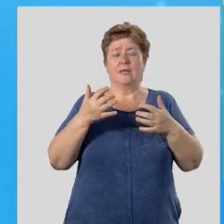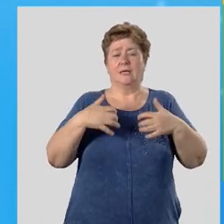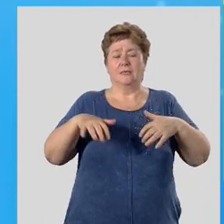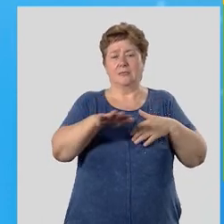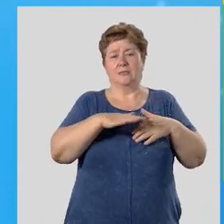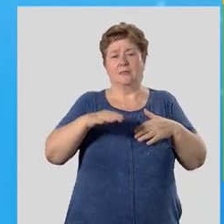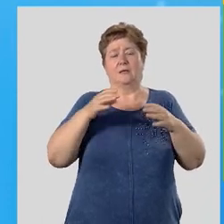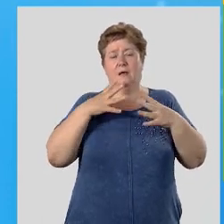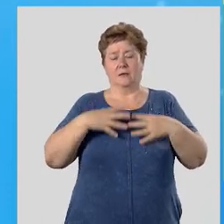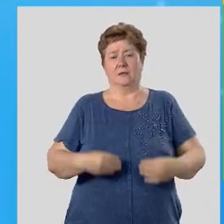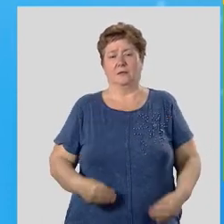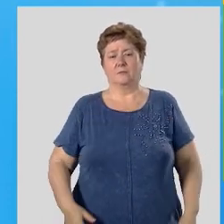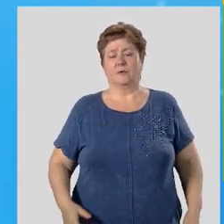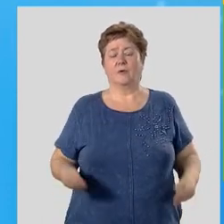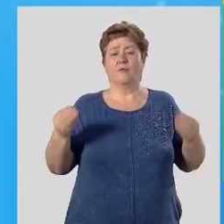организма,